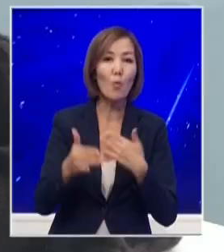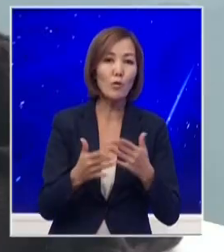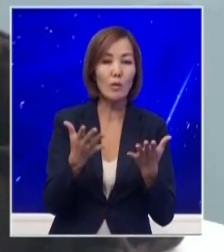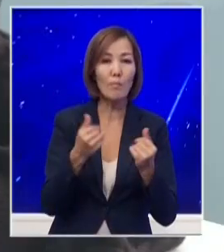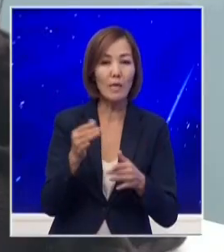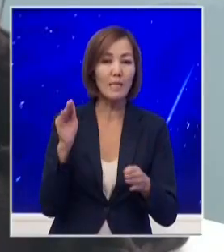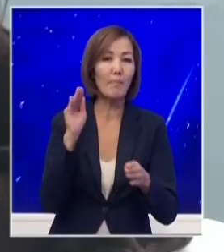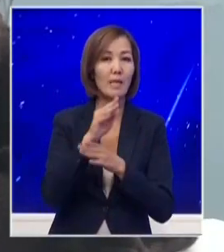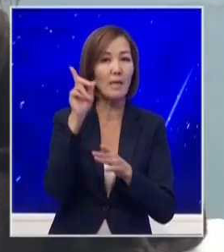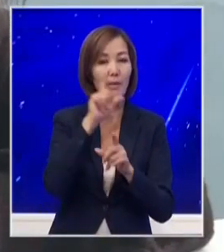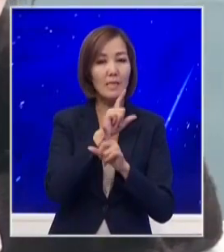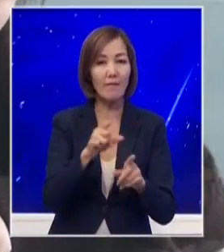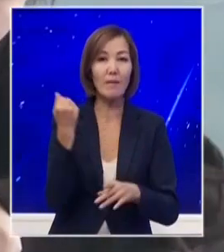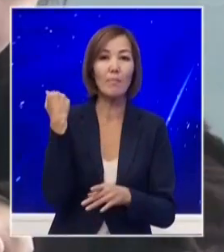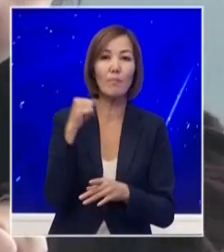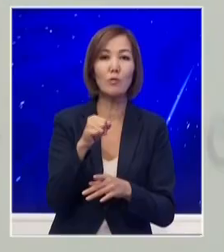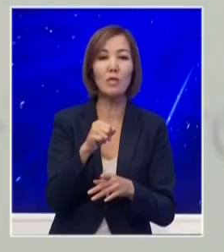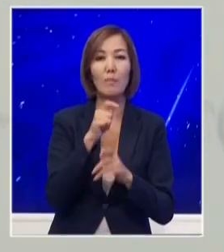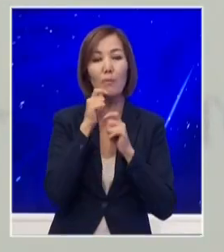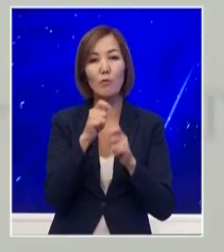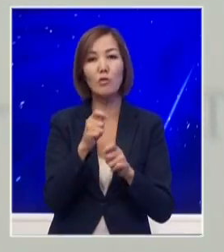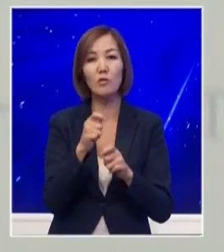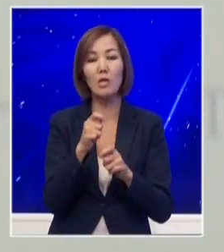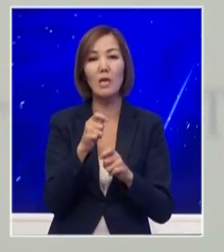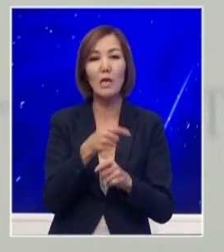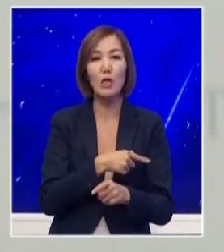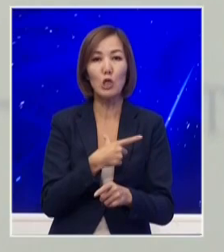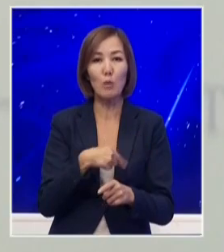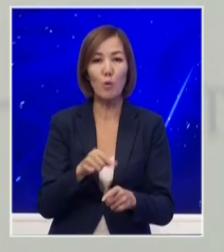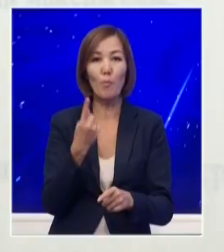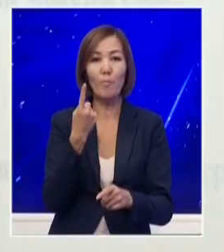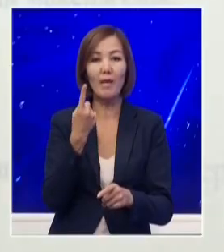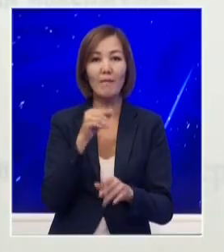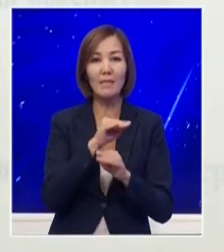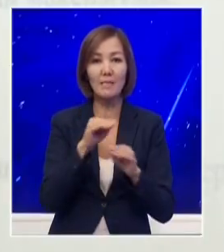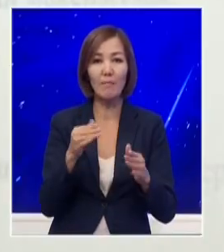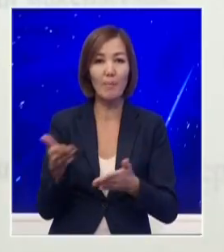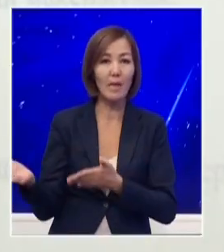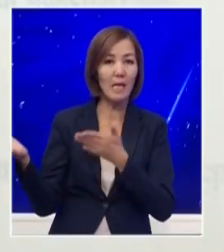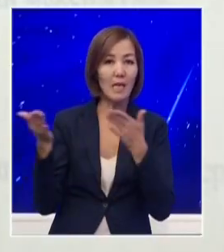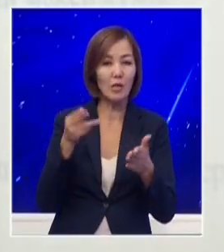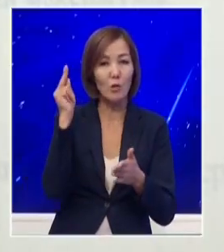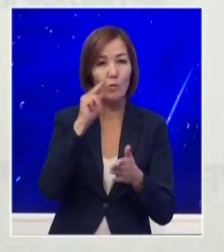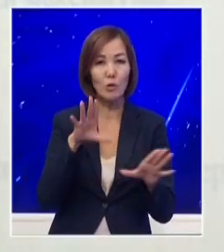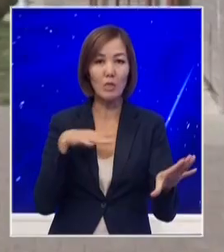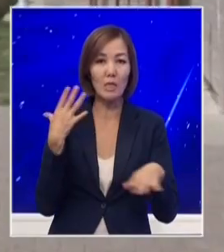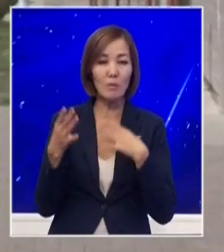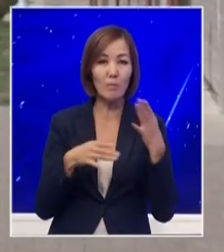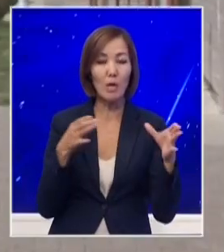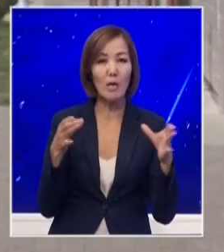получения дополнительного образования. Победители, получившие диплом первой степени, приглашаются на